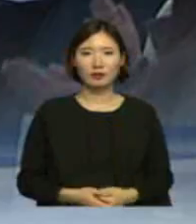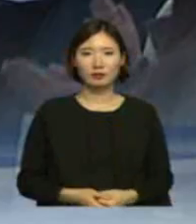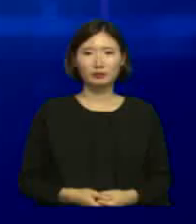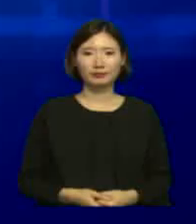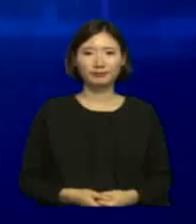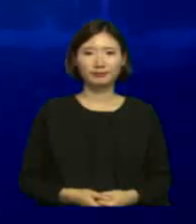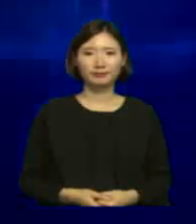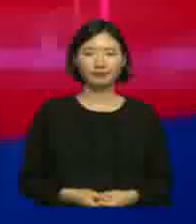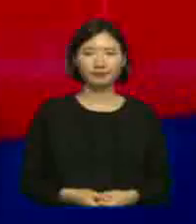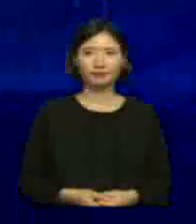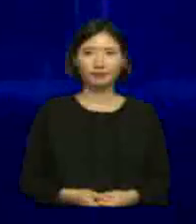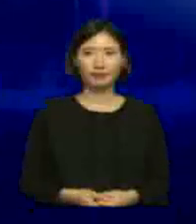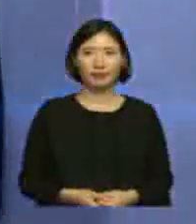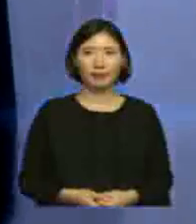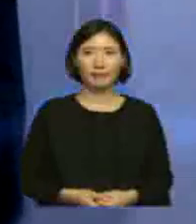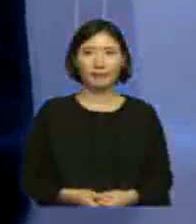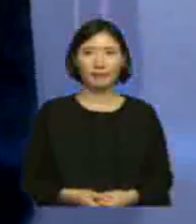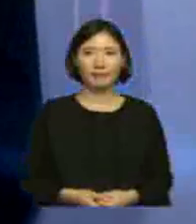보도합니다.